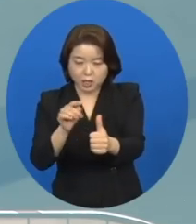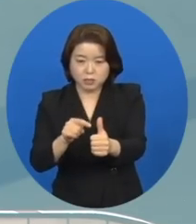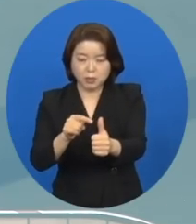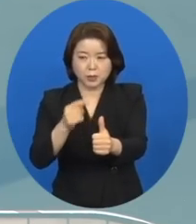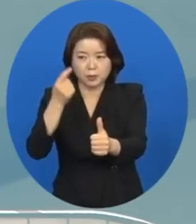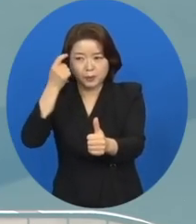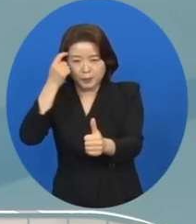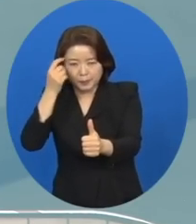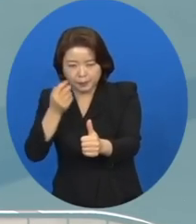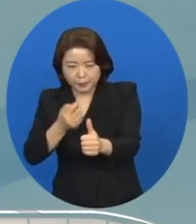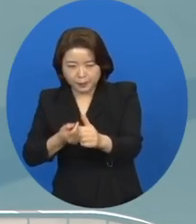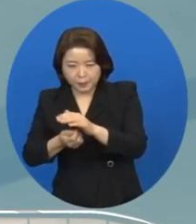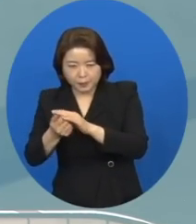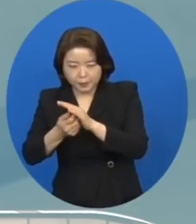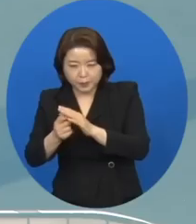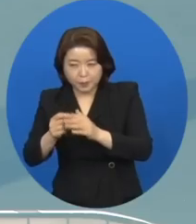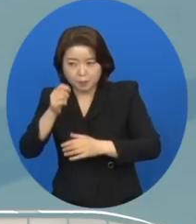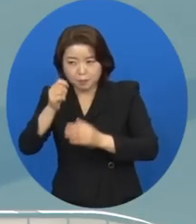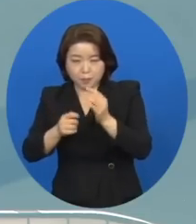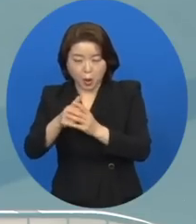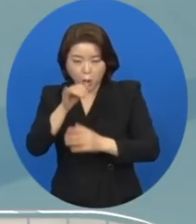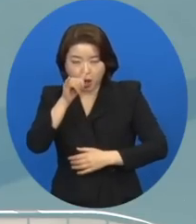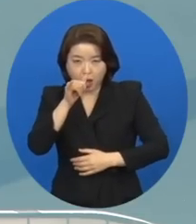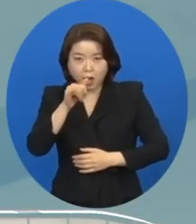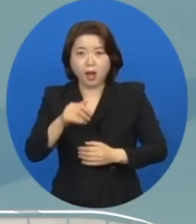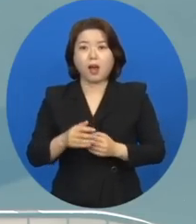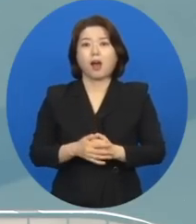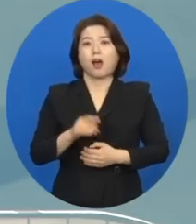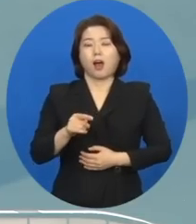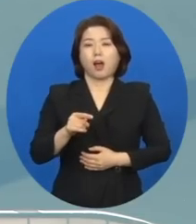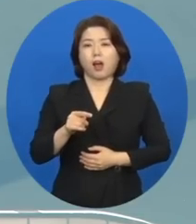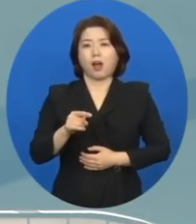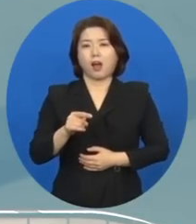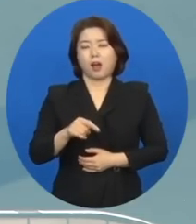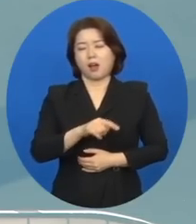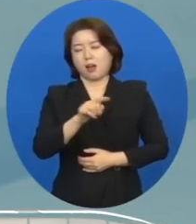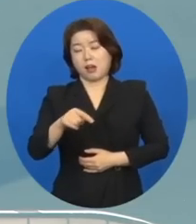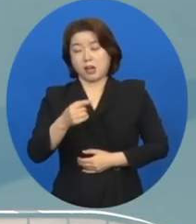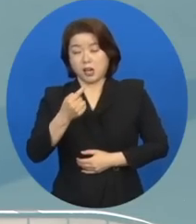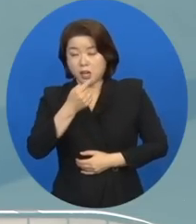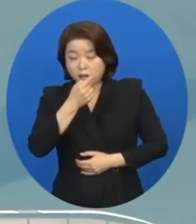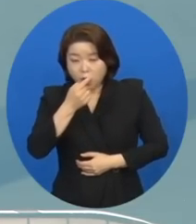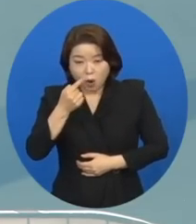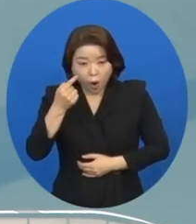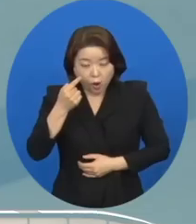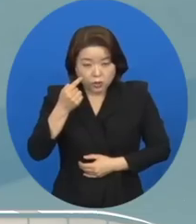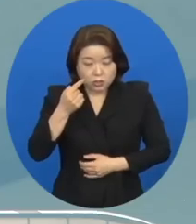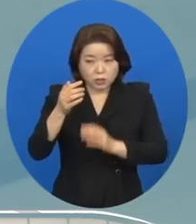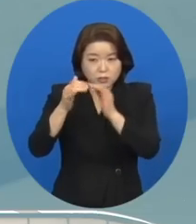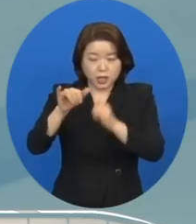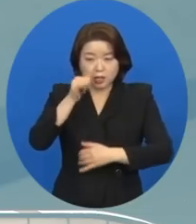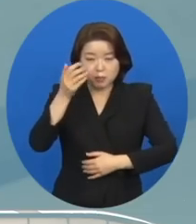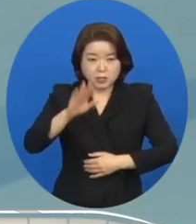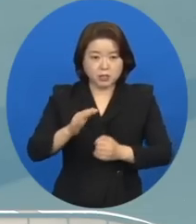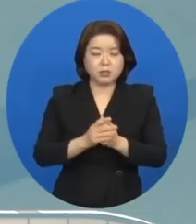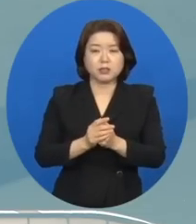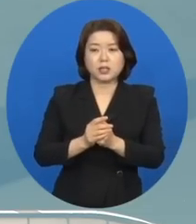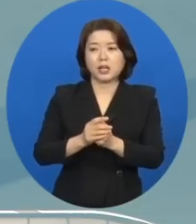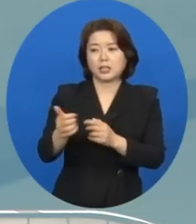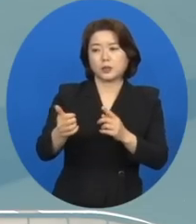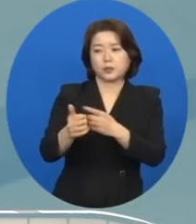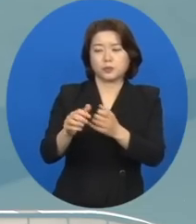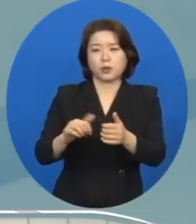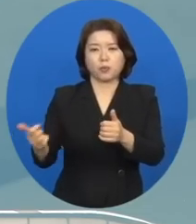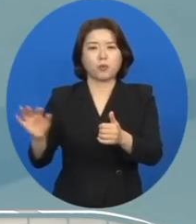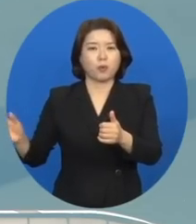또 썼어요. 결정적인 증인이 있었는데 그가 또한 암살을 당해요. 그러니까 증거 불충분으로 무죄로 풀려납니다. 아니 어떻게